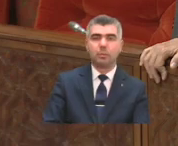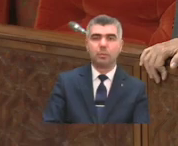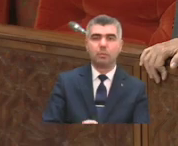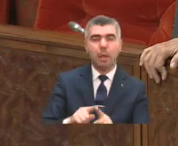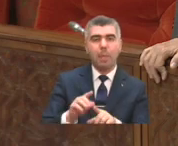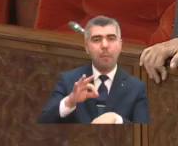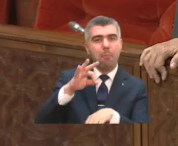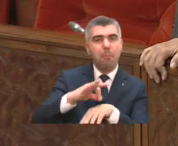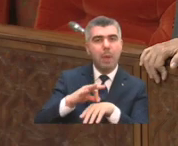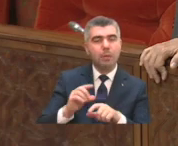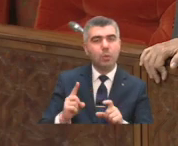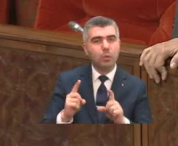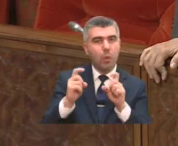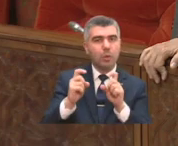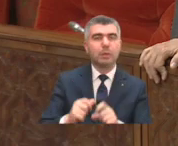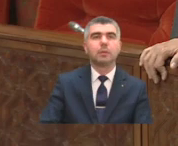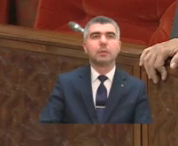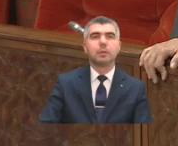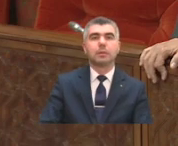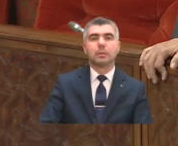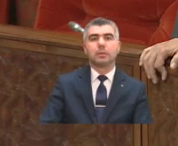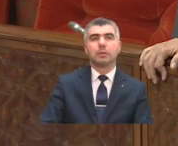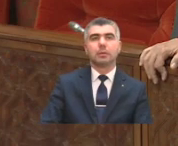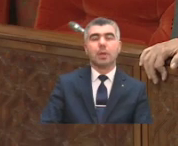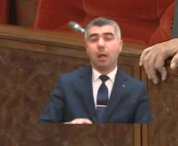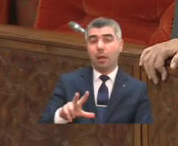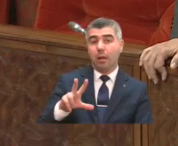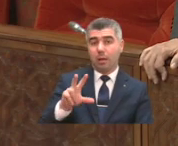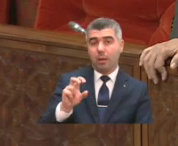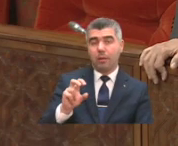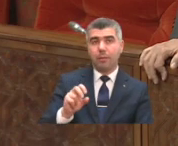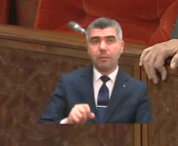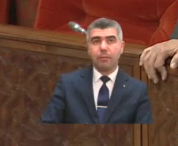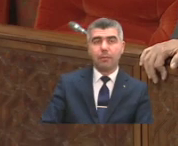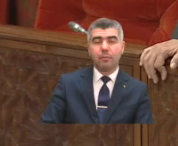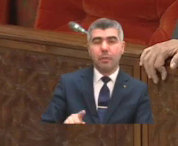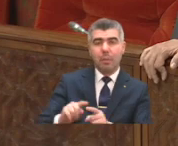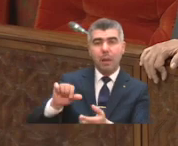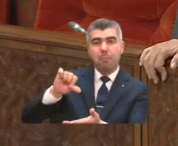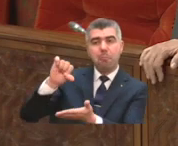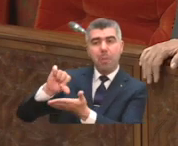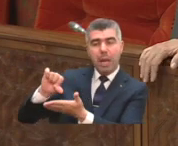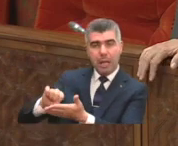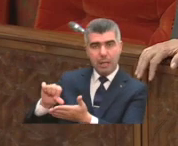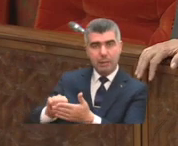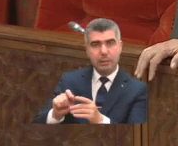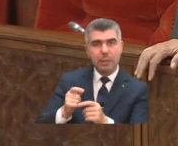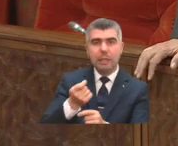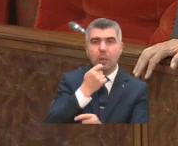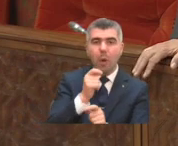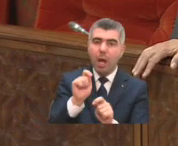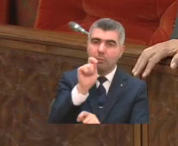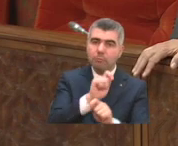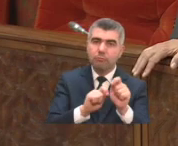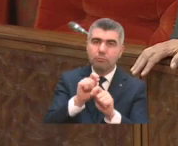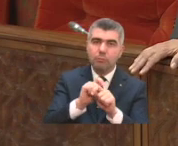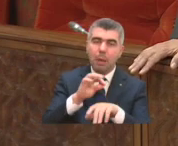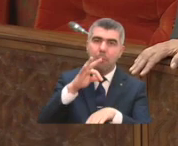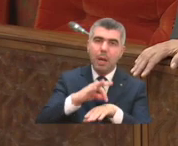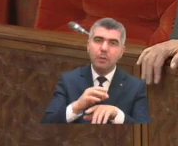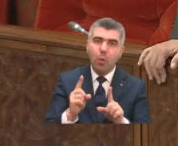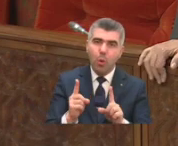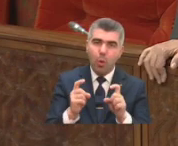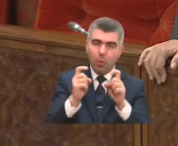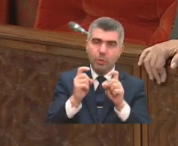مرضى السرطان. وكيف كتعرفوا كذلك ان المراكز ديال علاج ديال السرطان كتقتصر على المراكز،